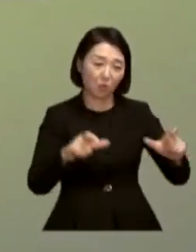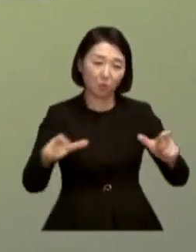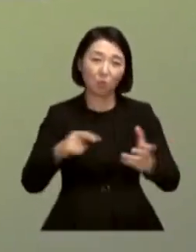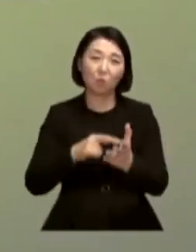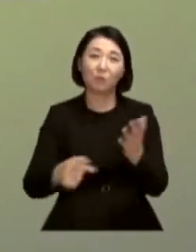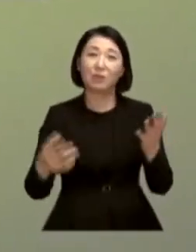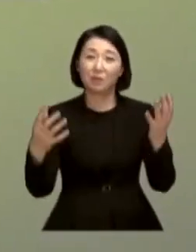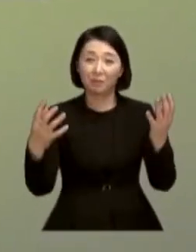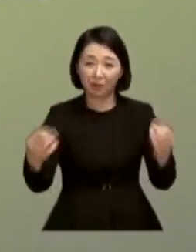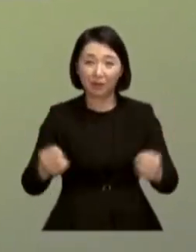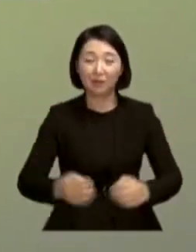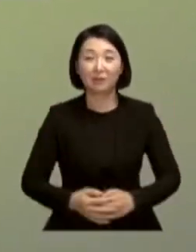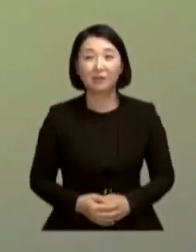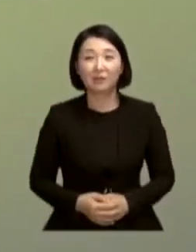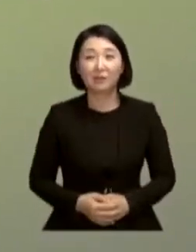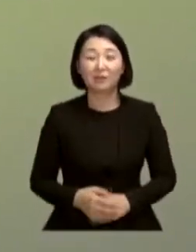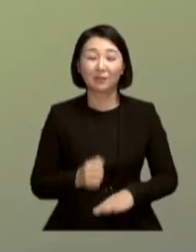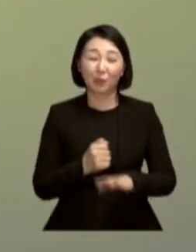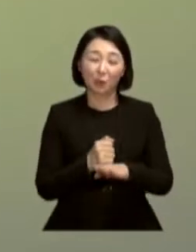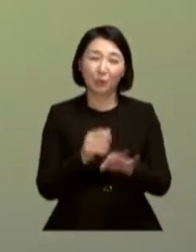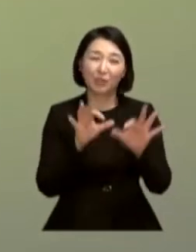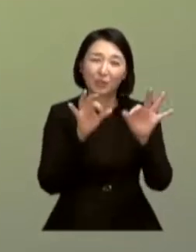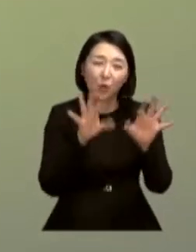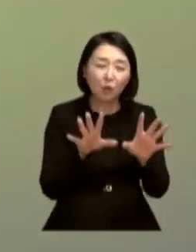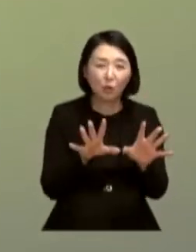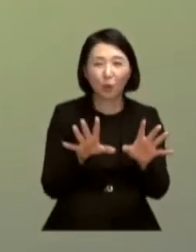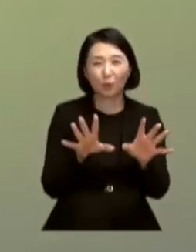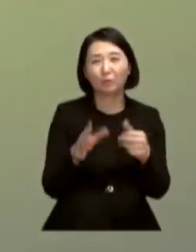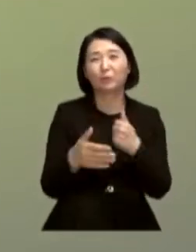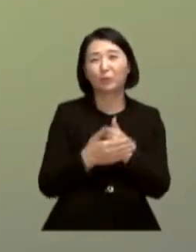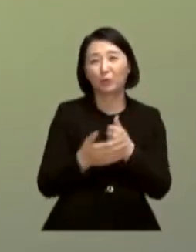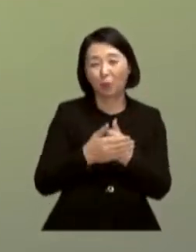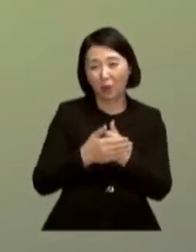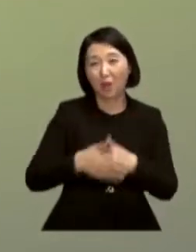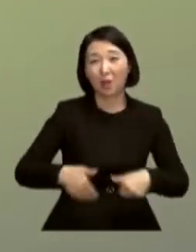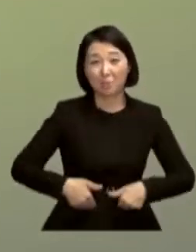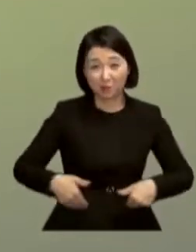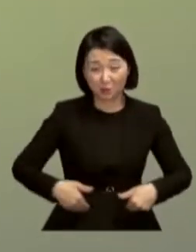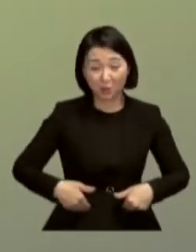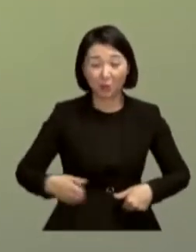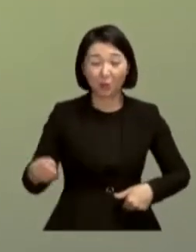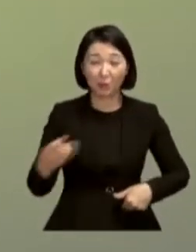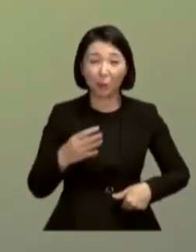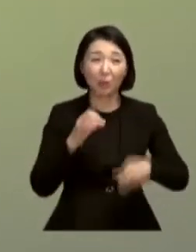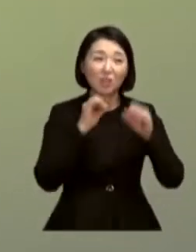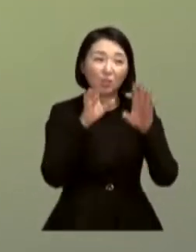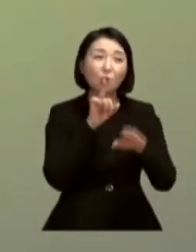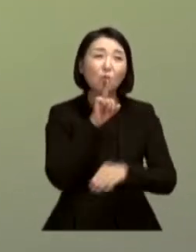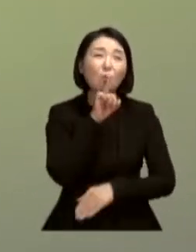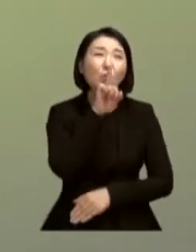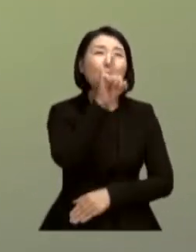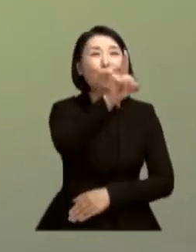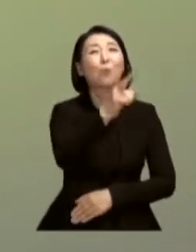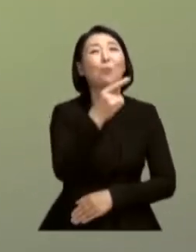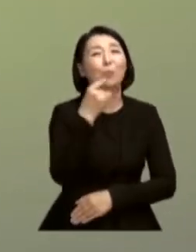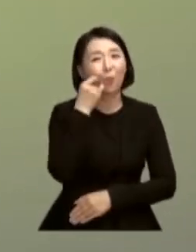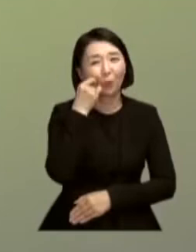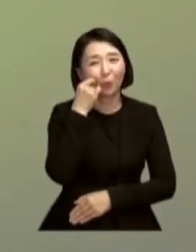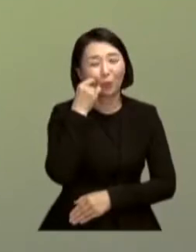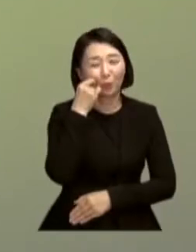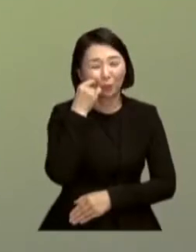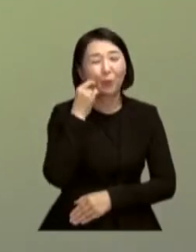지역에 피해가 있었는데 네, 네. 이제 선교 동원차 그리고 이제 선교 보고를 오랫동안 이제 그 제가 못 나왔기 때문에 네. 선교